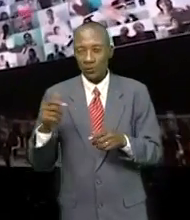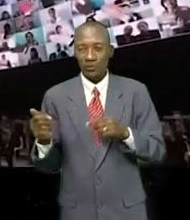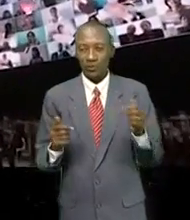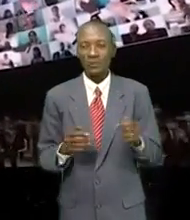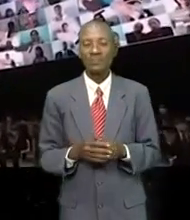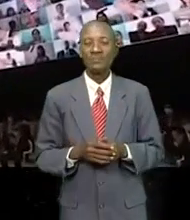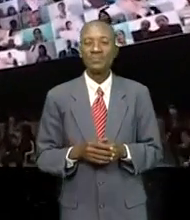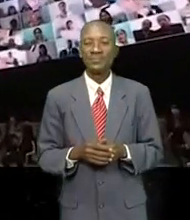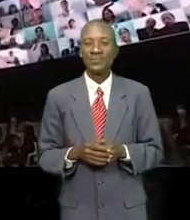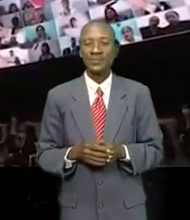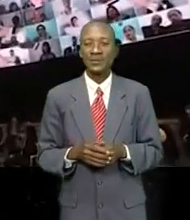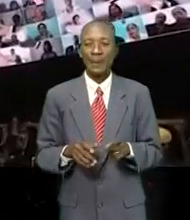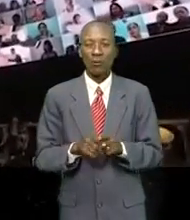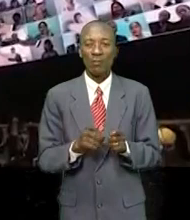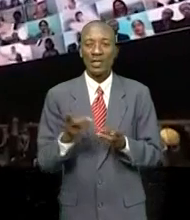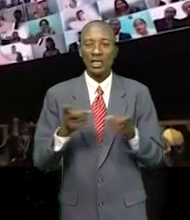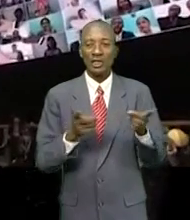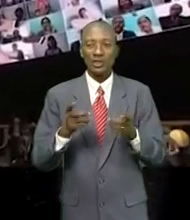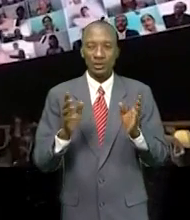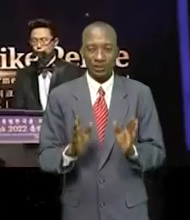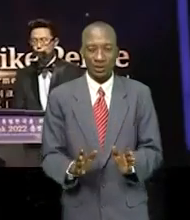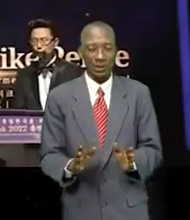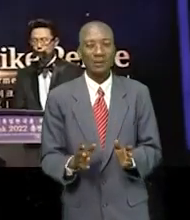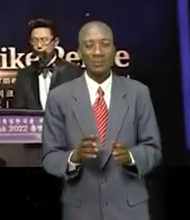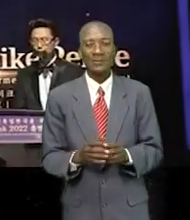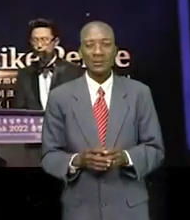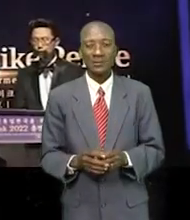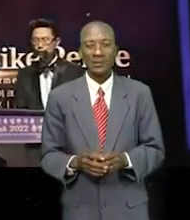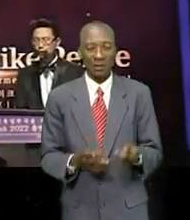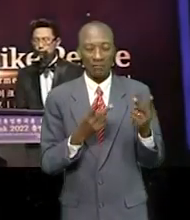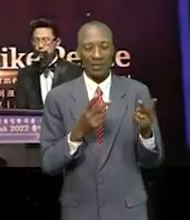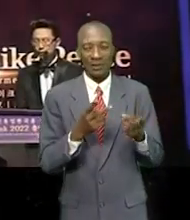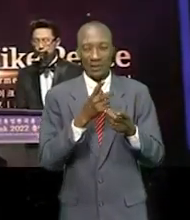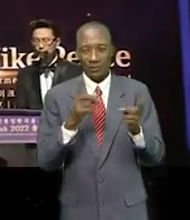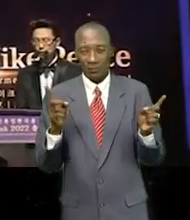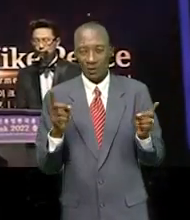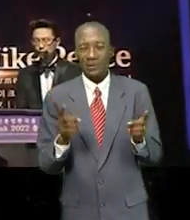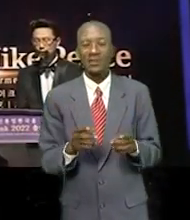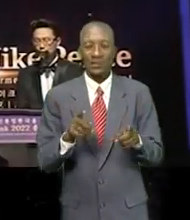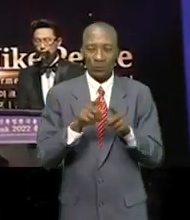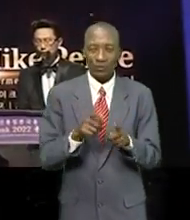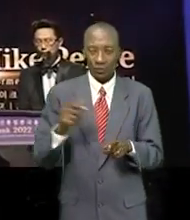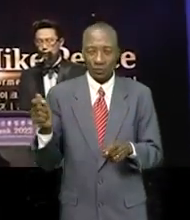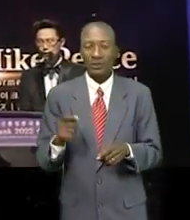dirigeant du monde entier qui chérissent le valeur de la démocratie et de la justice, je vous encourage à continuer à semer les grains de la